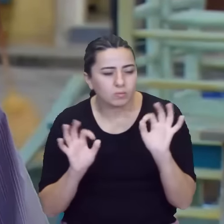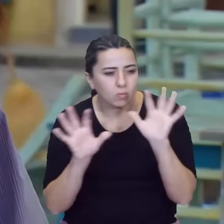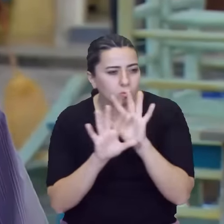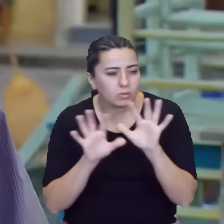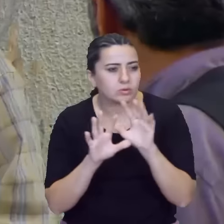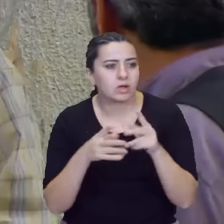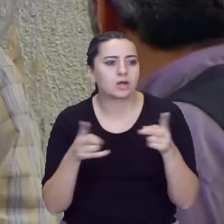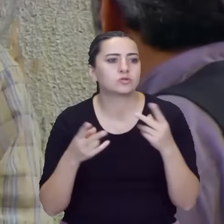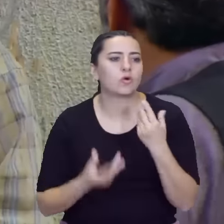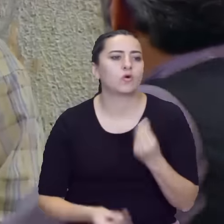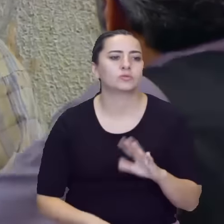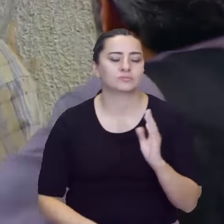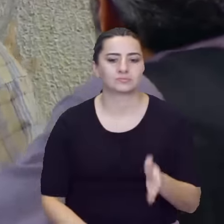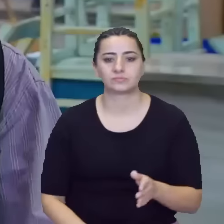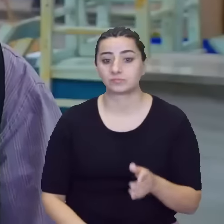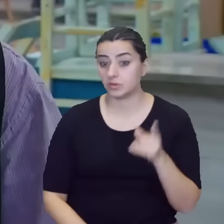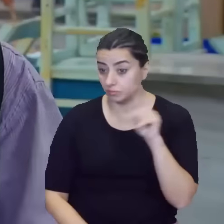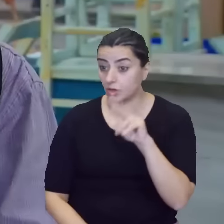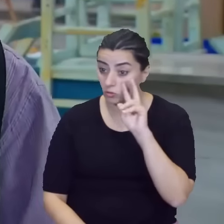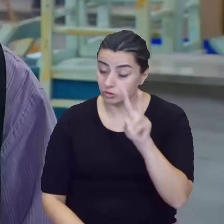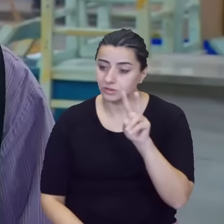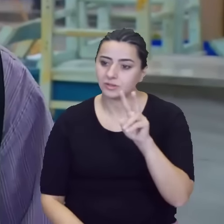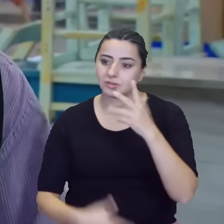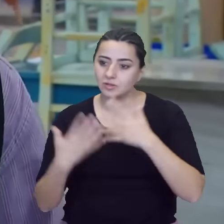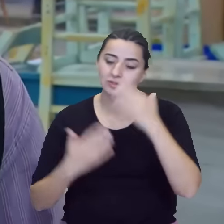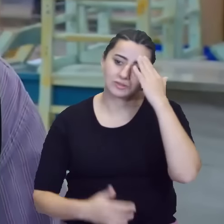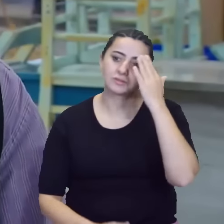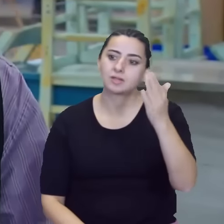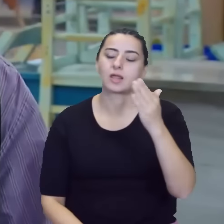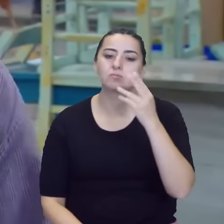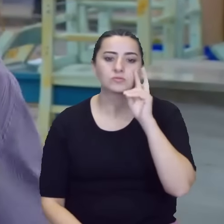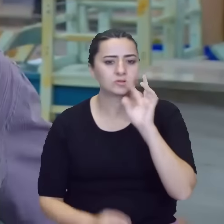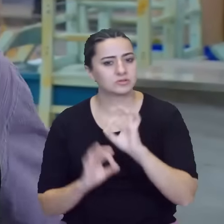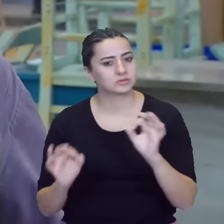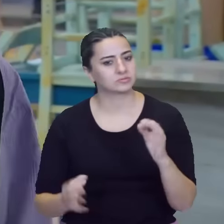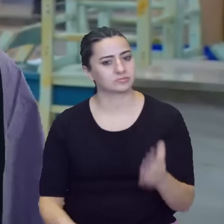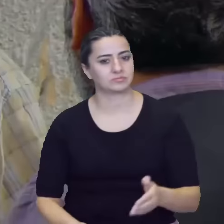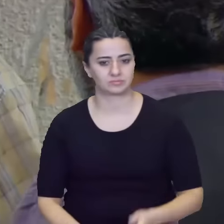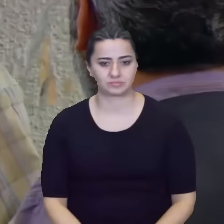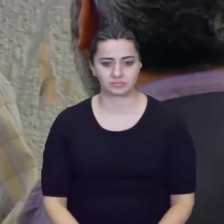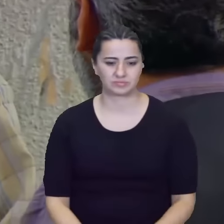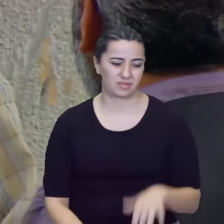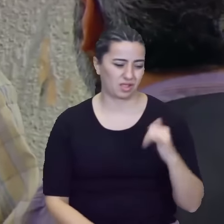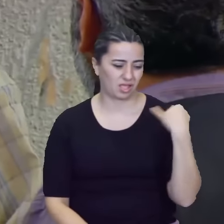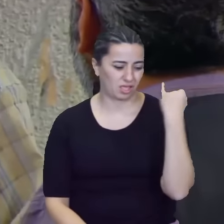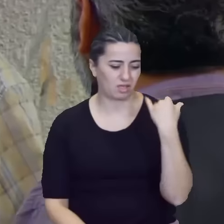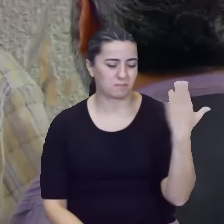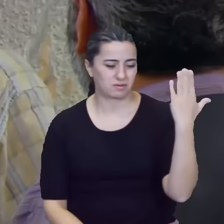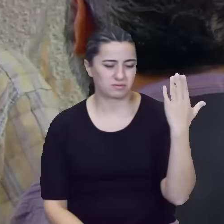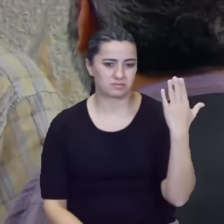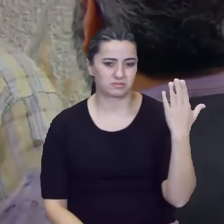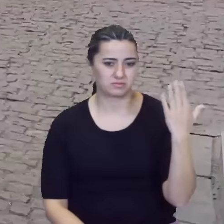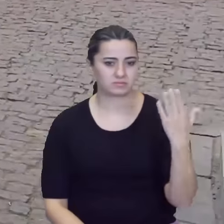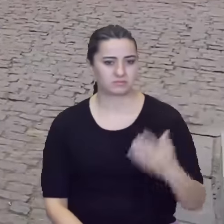Ağaç Kakan Vadi'yi gördün ha? Bak bir daha görürsen selam söyle. Çoktandır görünmüyor hayırsız, hiç uğramıyor ya. Kavga geçme be Mesut